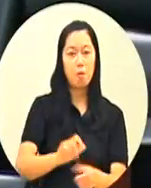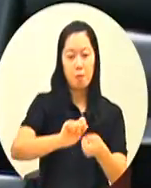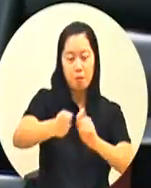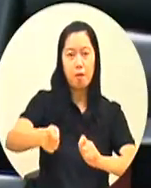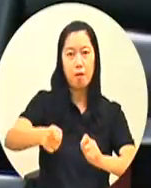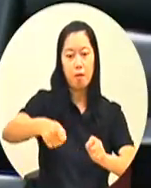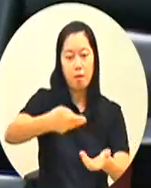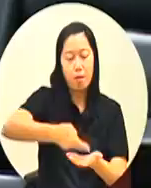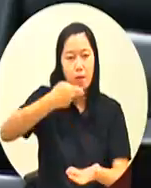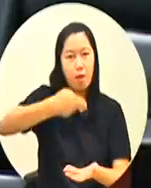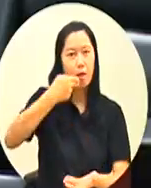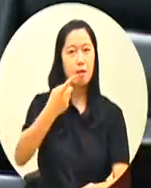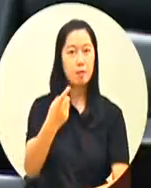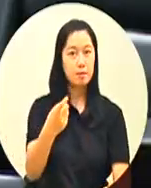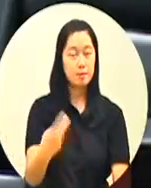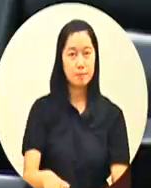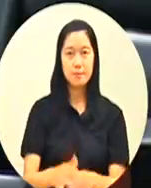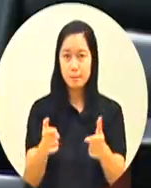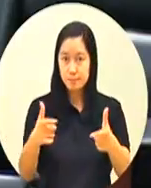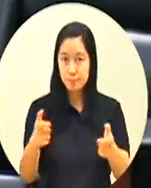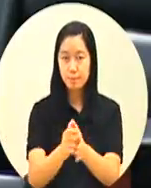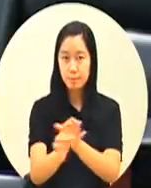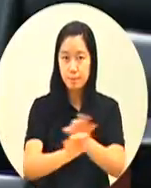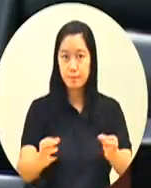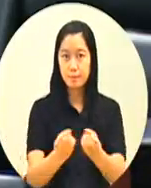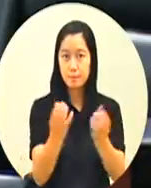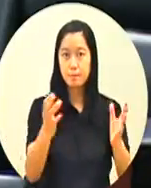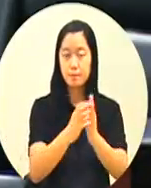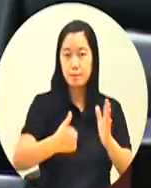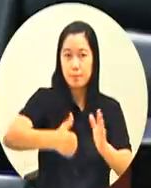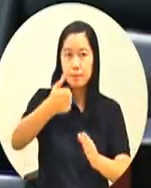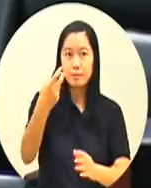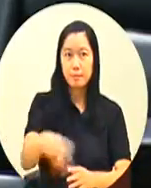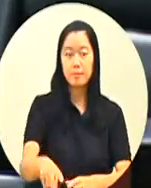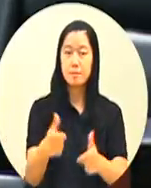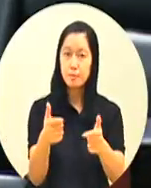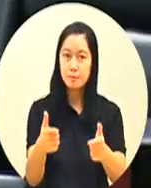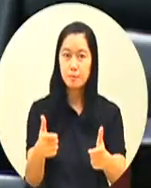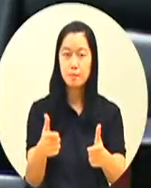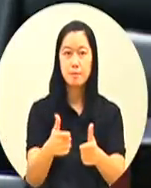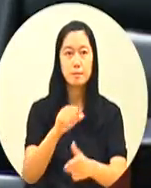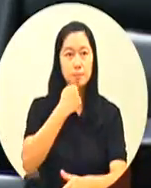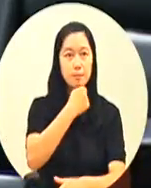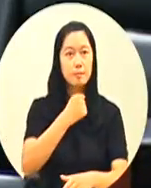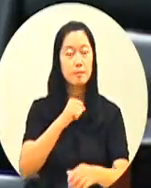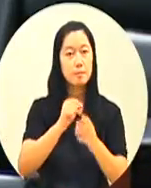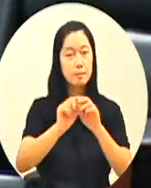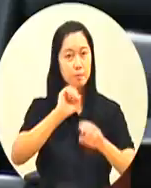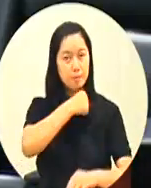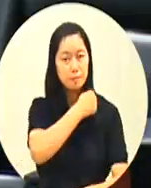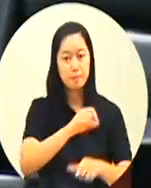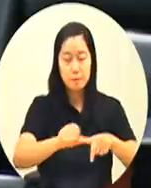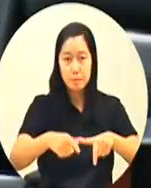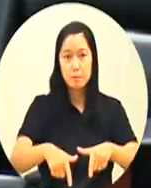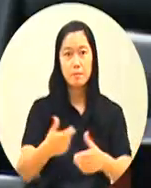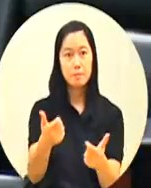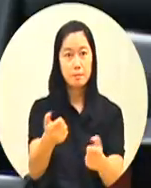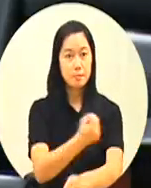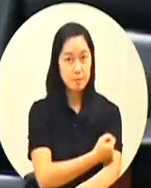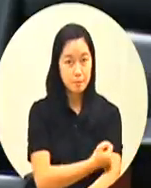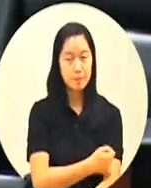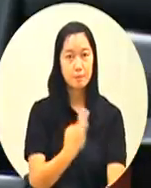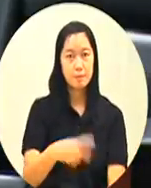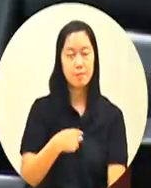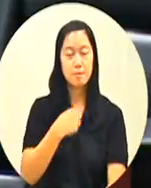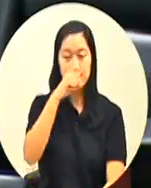煮哦，所以这部分在这边先谢谢金发局长，还有自来水公司跟台电公司的辛劳啦哈。当然，我们还是期